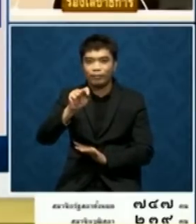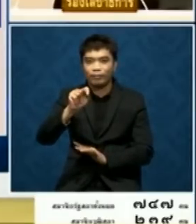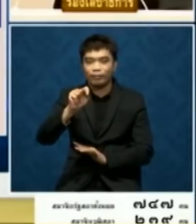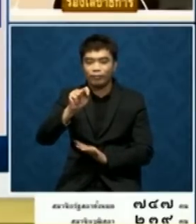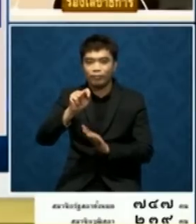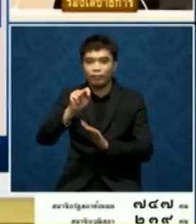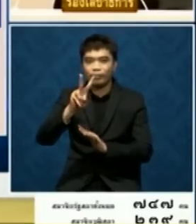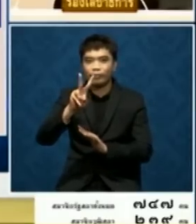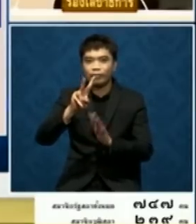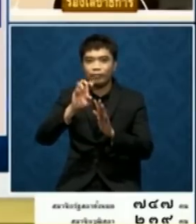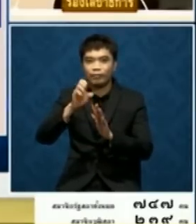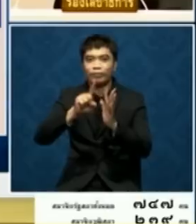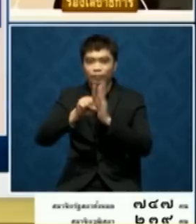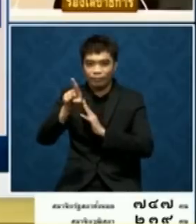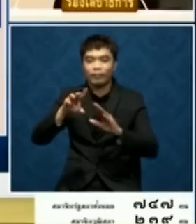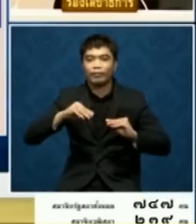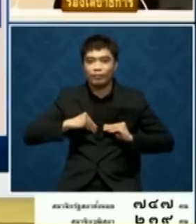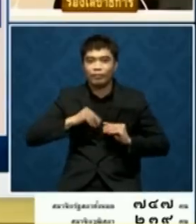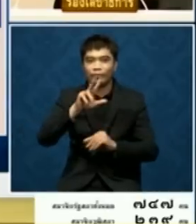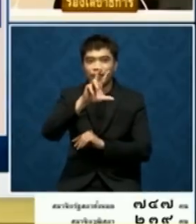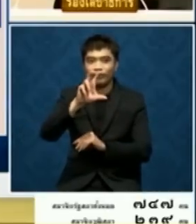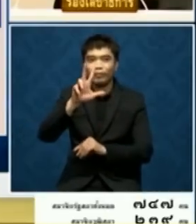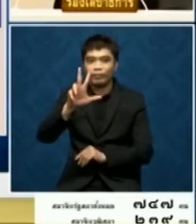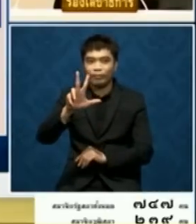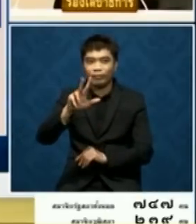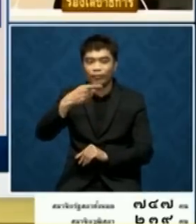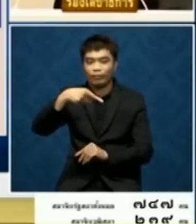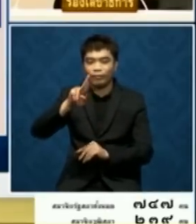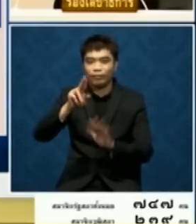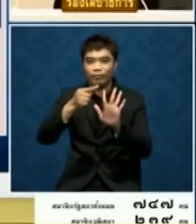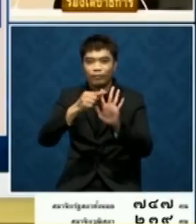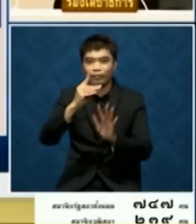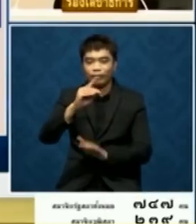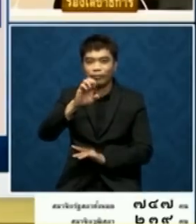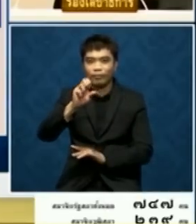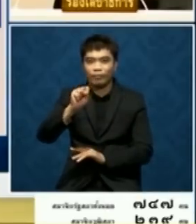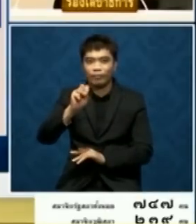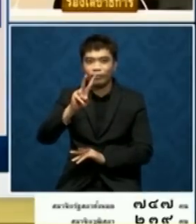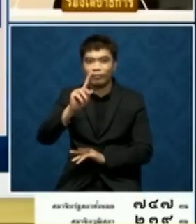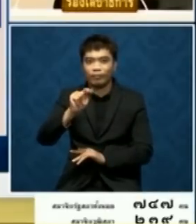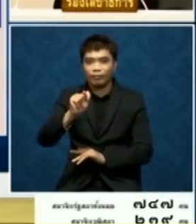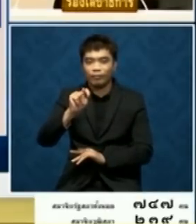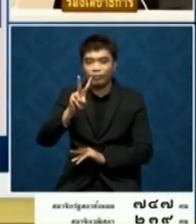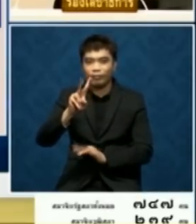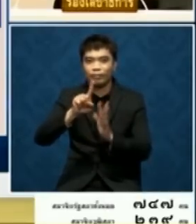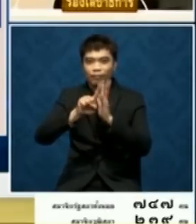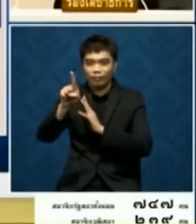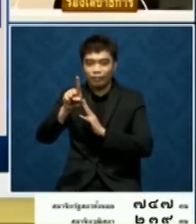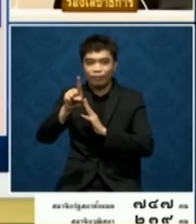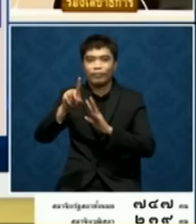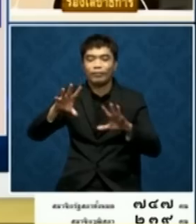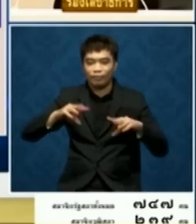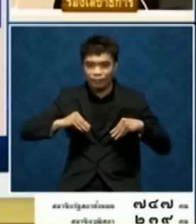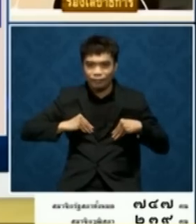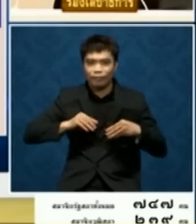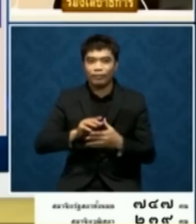าดว่าเนี่ยตอนนี้คะแนนสว.ไปอยู่ที่59เสียงที่เห็นชอบแล้วนะครับเพราะฉะนั้นเดี๋ยวหลังจากนี้ถ้าหากว่าเกิน60